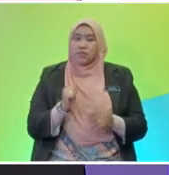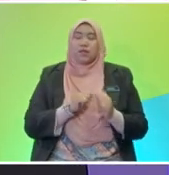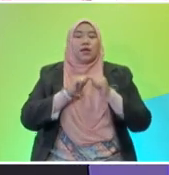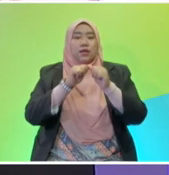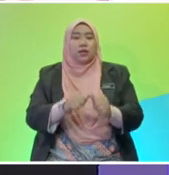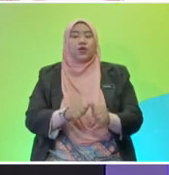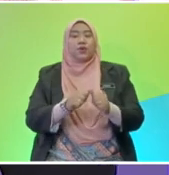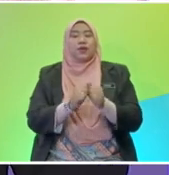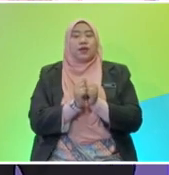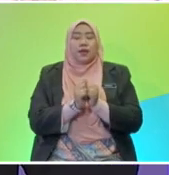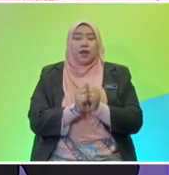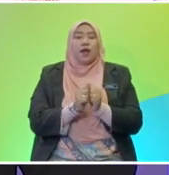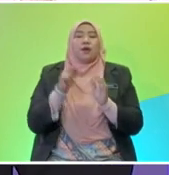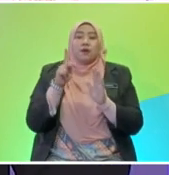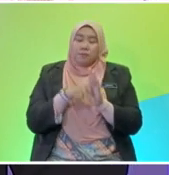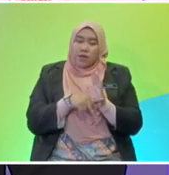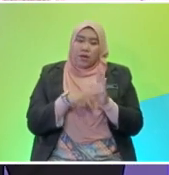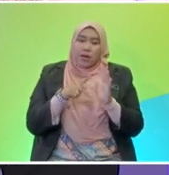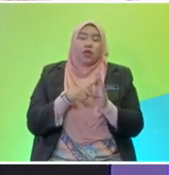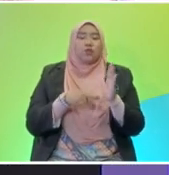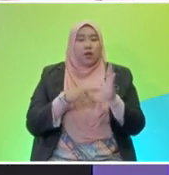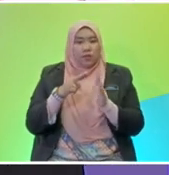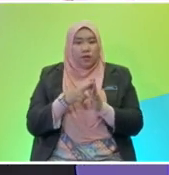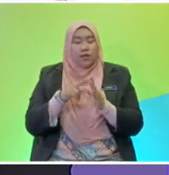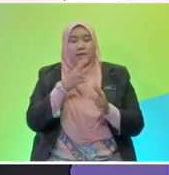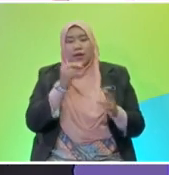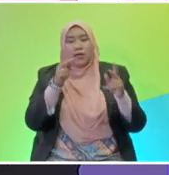patuh kepada peraturan dan keselamatan